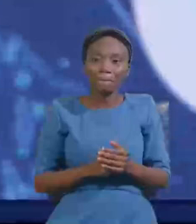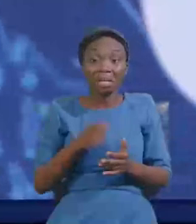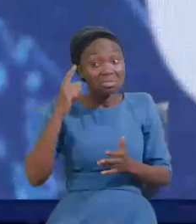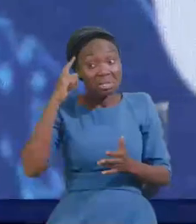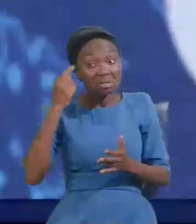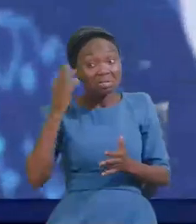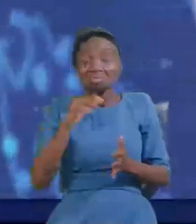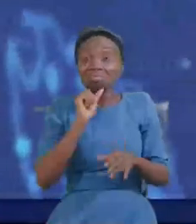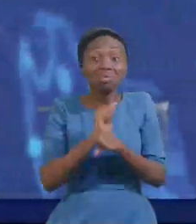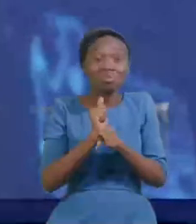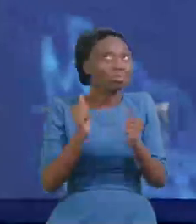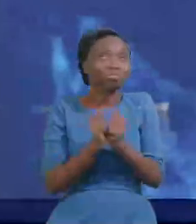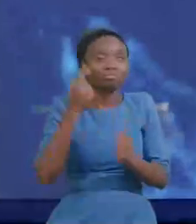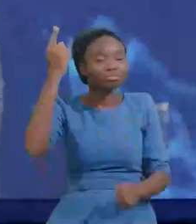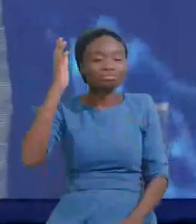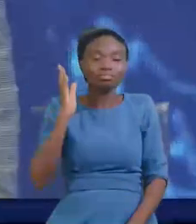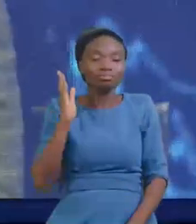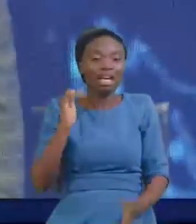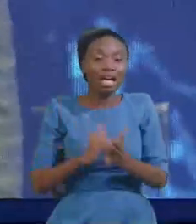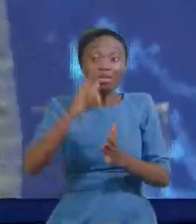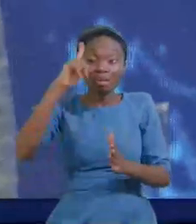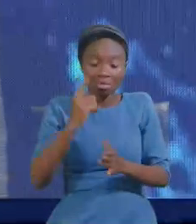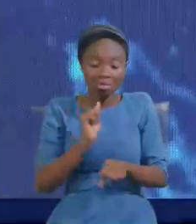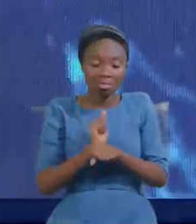vous essayez d'utiliser la psychologie,